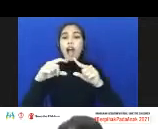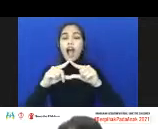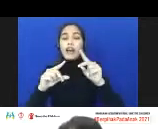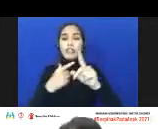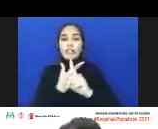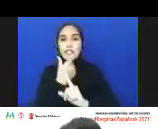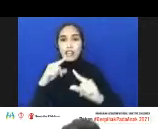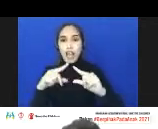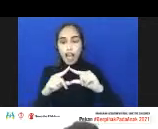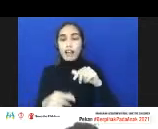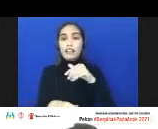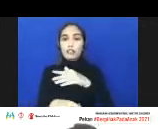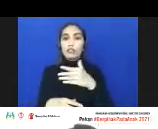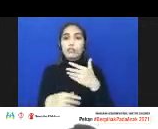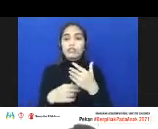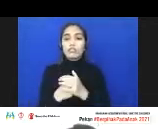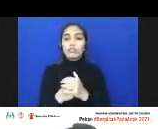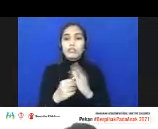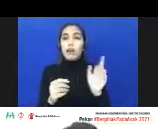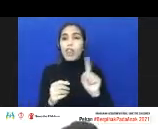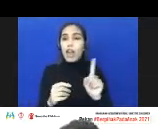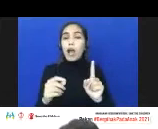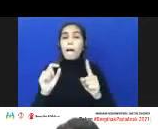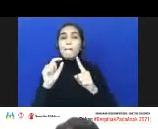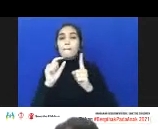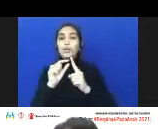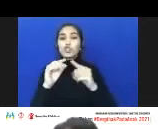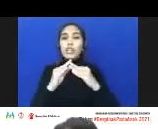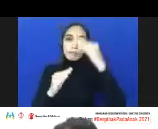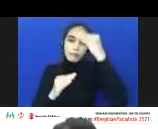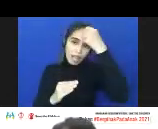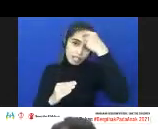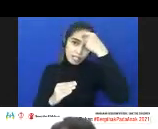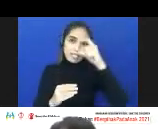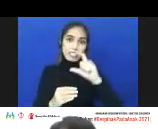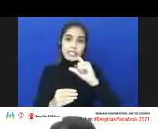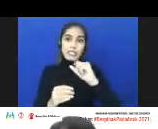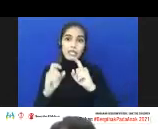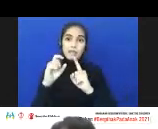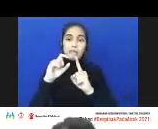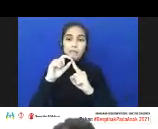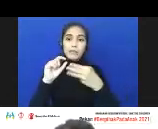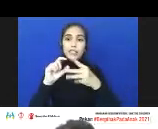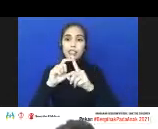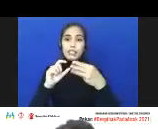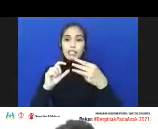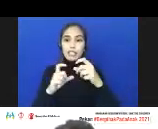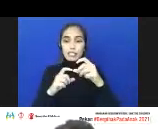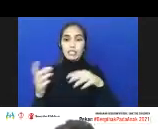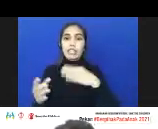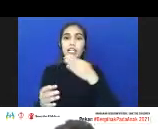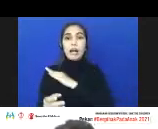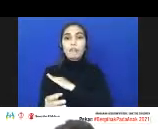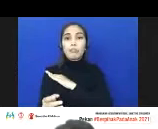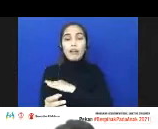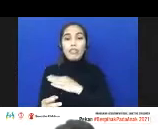Puskesmas Cipedes, Kabupaten Bandung. Dr. Yoga, masih mute ya?